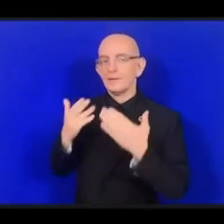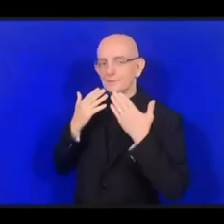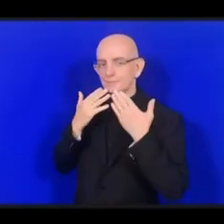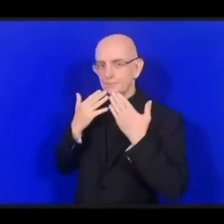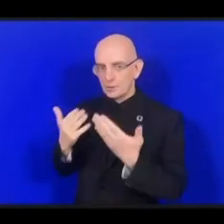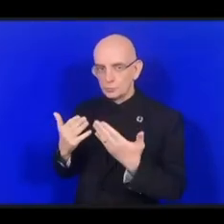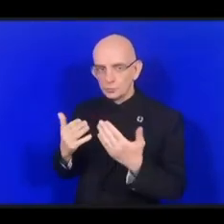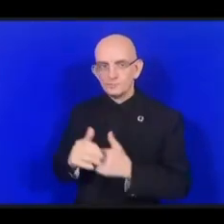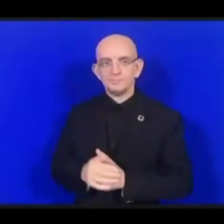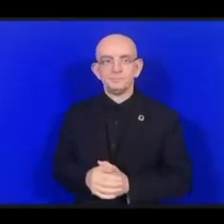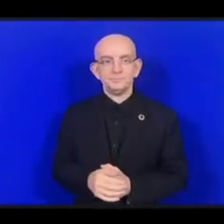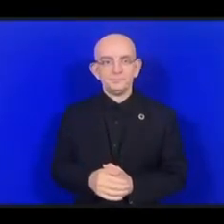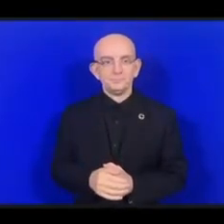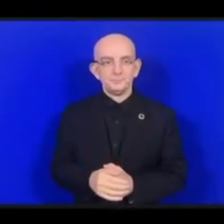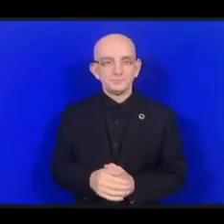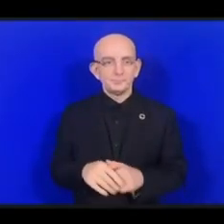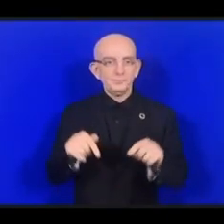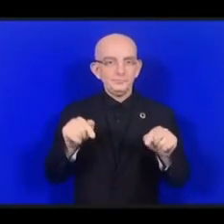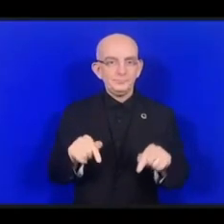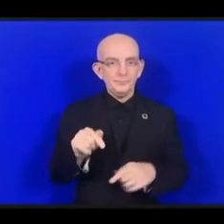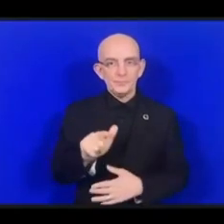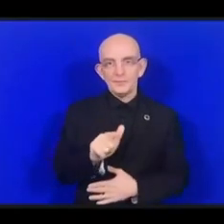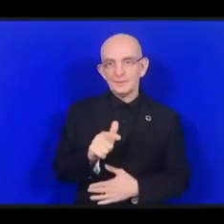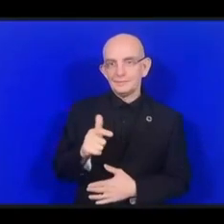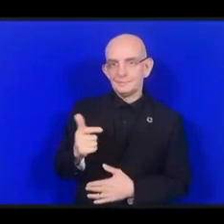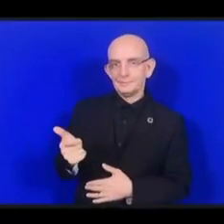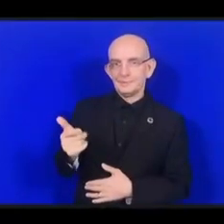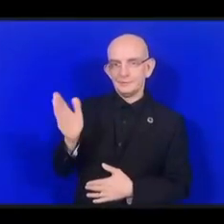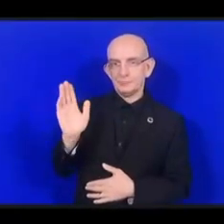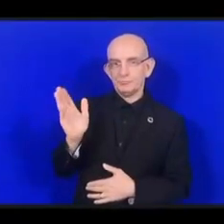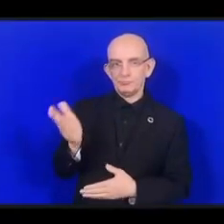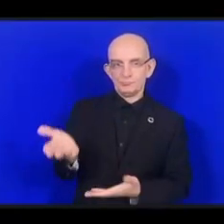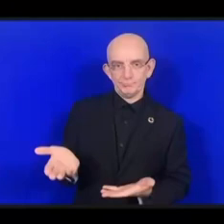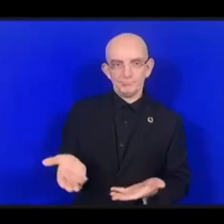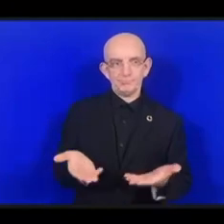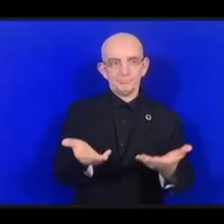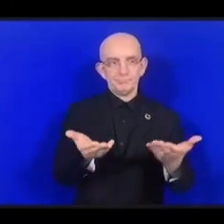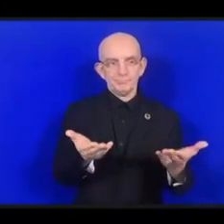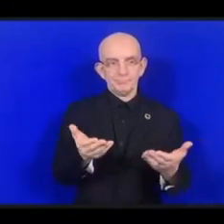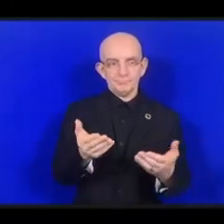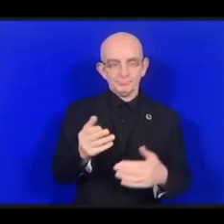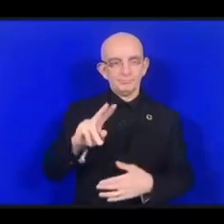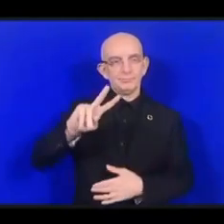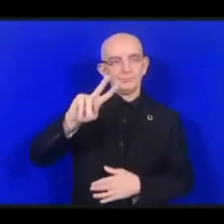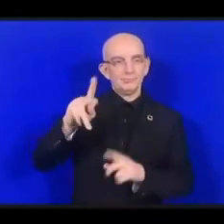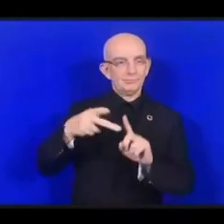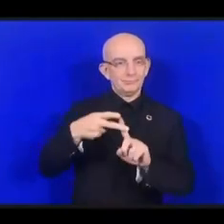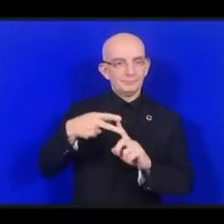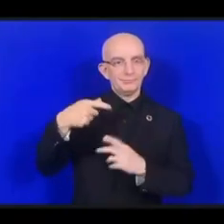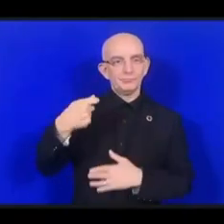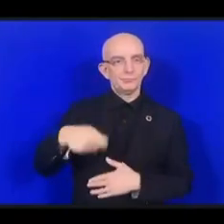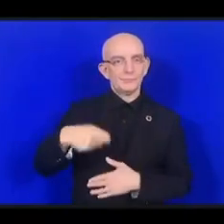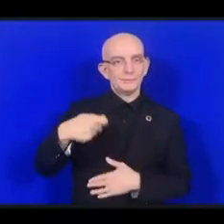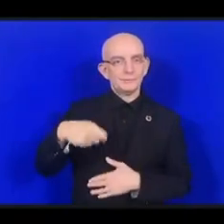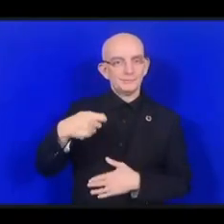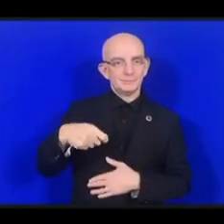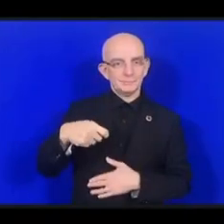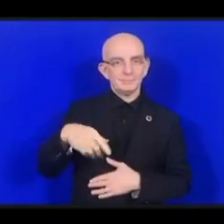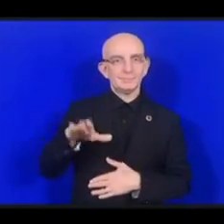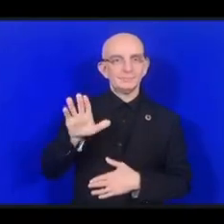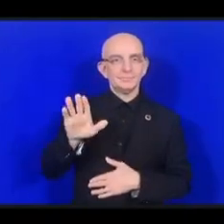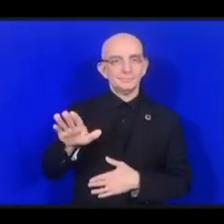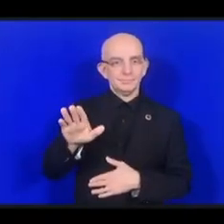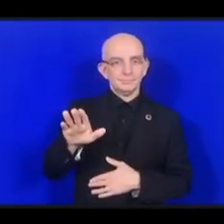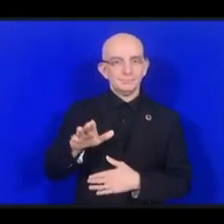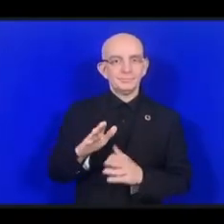下面有请乐天交响乐团高级副总裁卡萨先生致辞，有